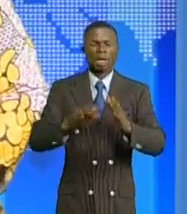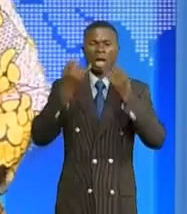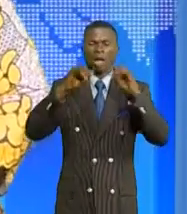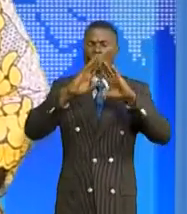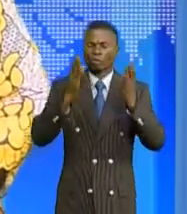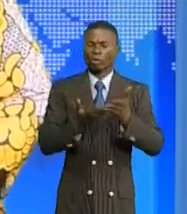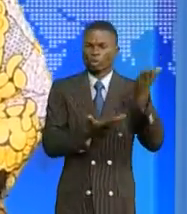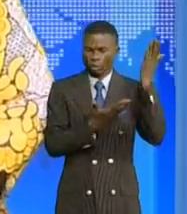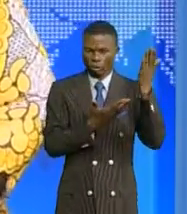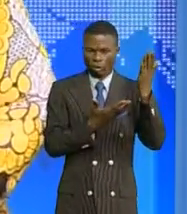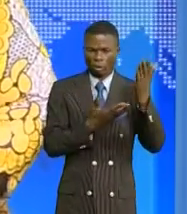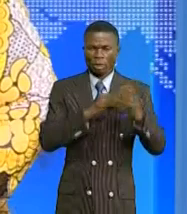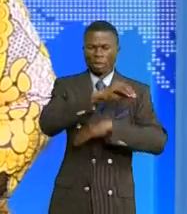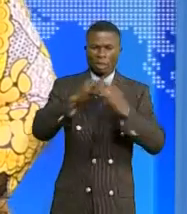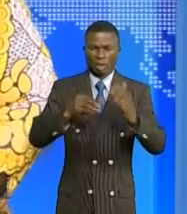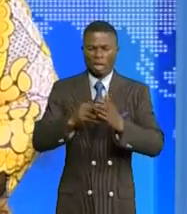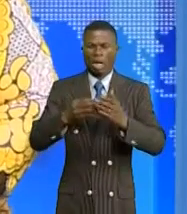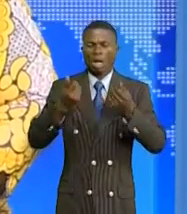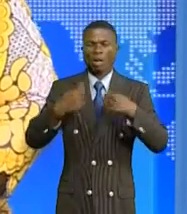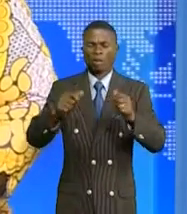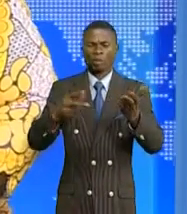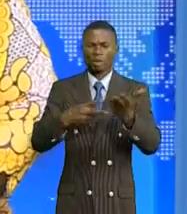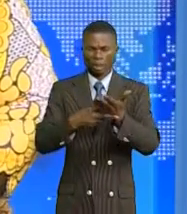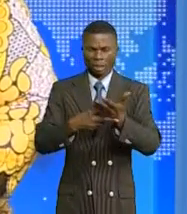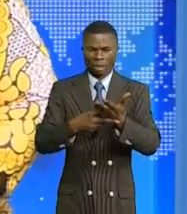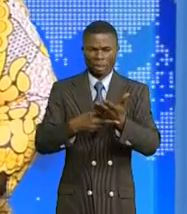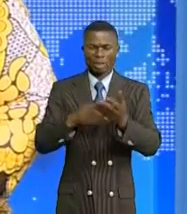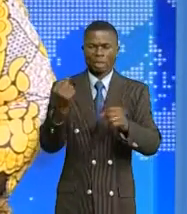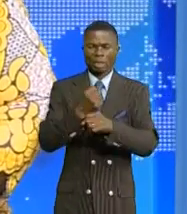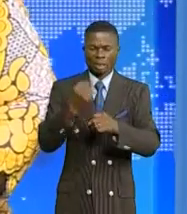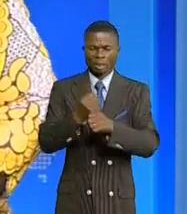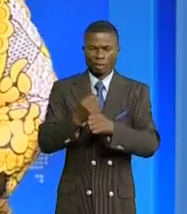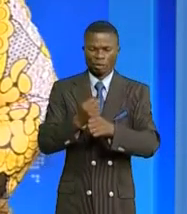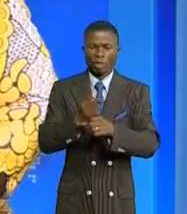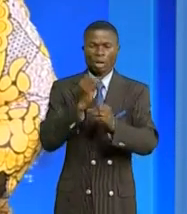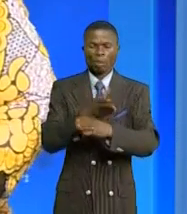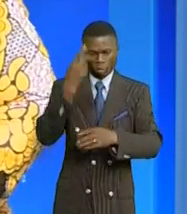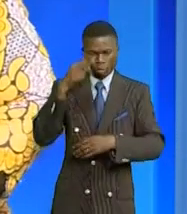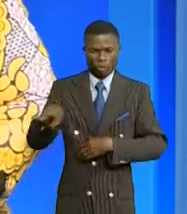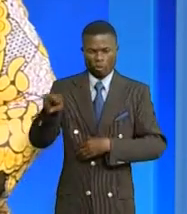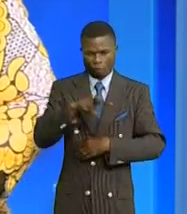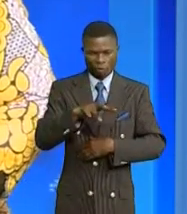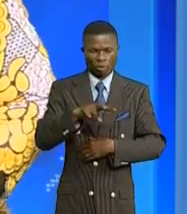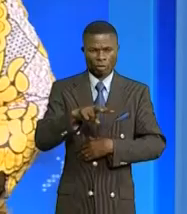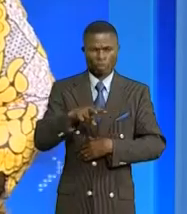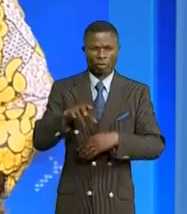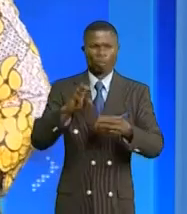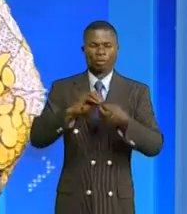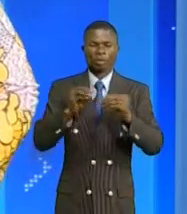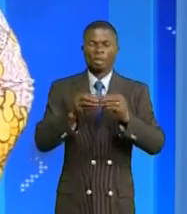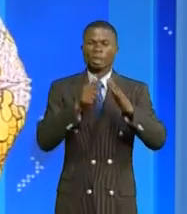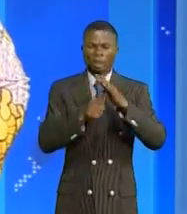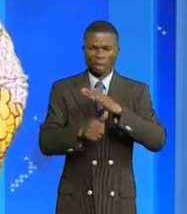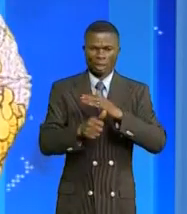information utile, nos centres des ventes et services sont à la disposition de la clientèle ainsi que le call